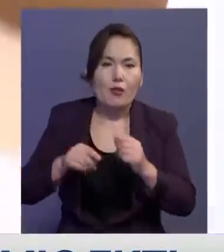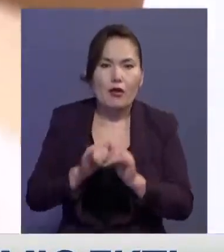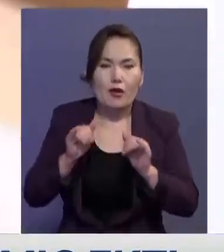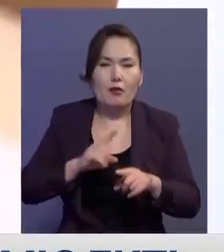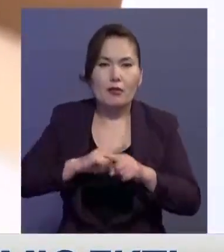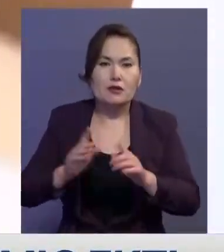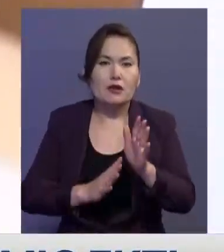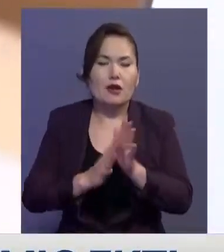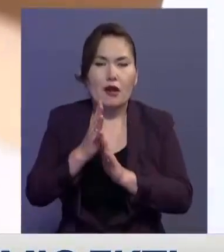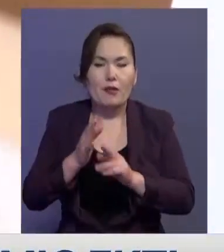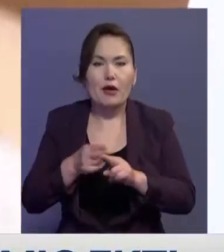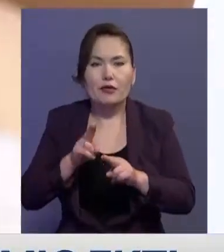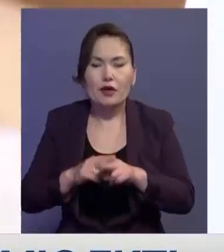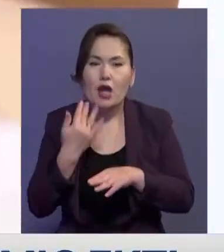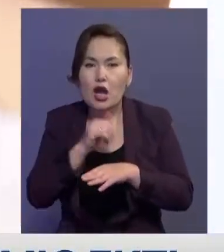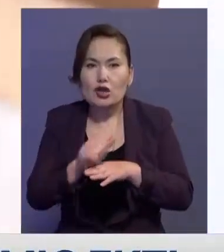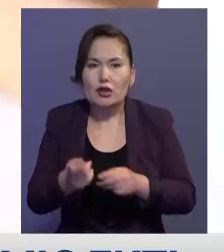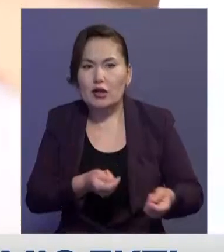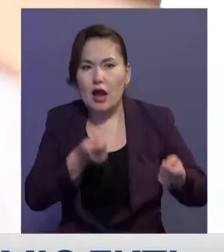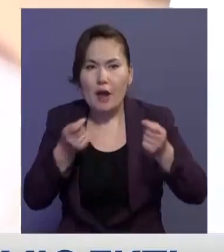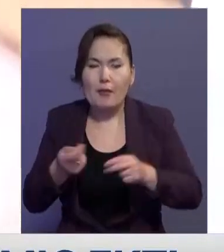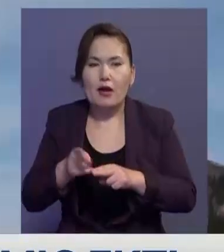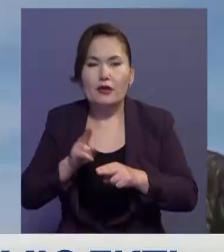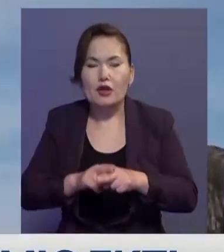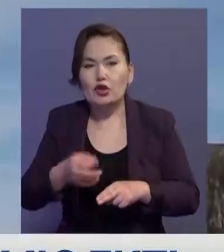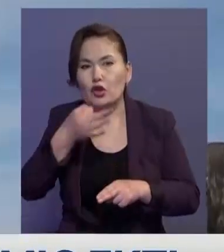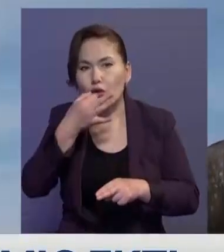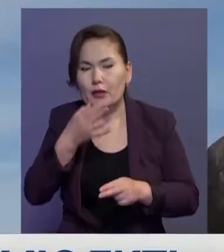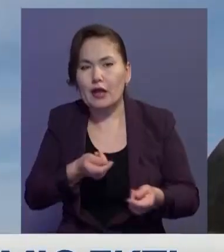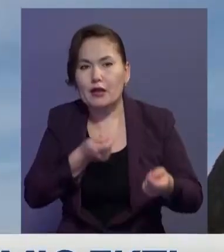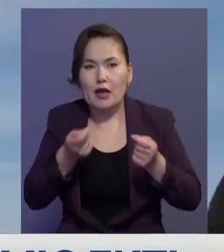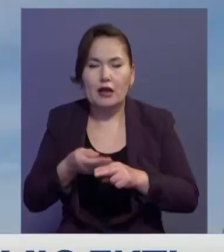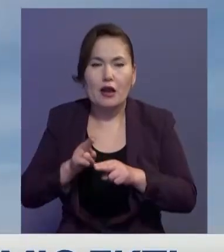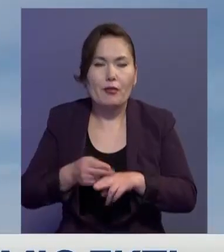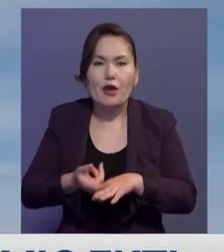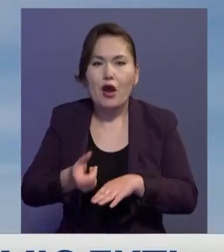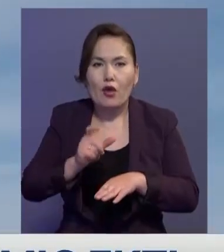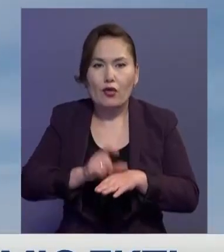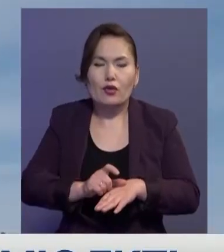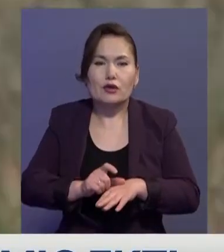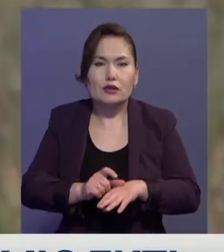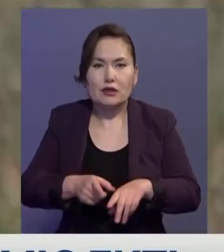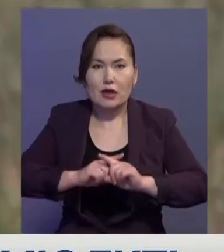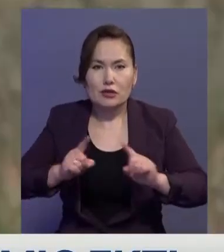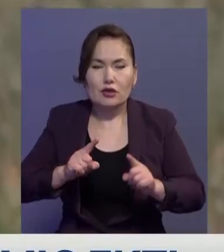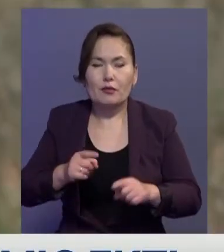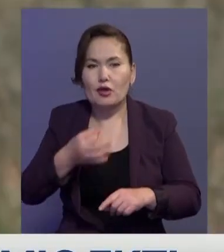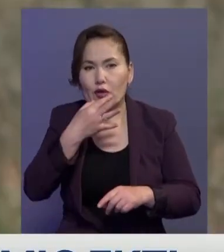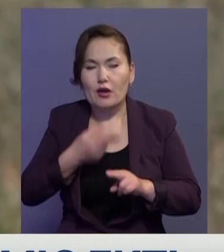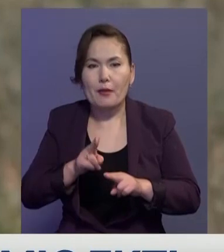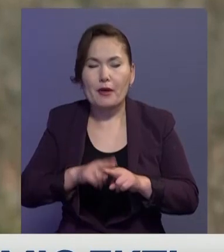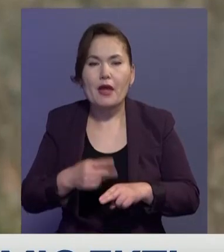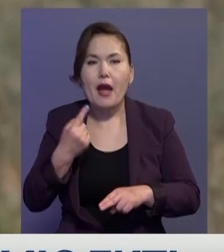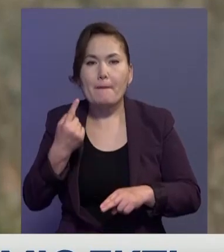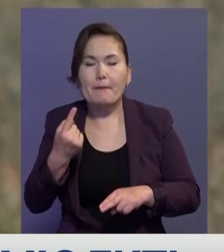дейді. Австралиялық тотықұстың жұмыртқасы қара түсті, ал африкалық түйеқұстың жұмыртқасы ақ болып келеді екен. Жұмыртқасының бір